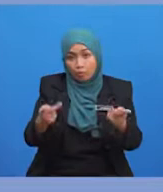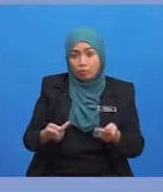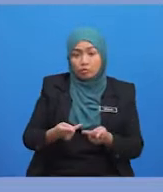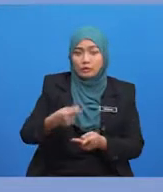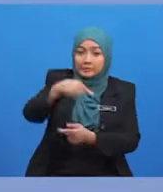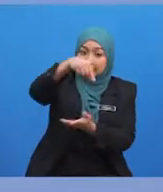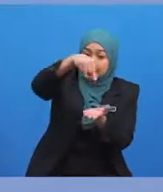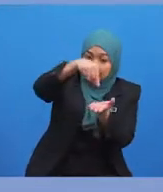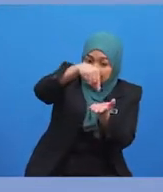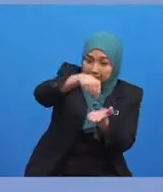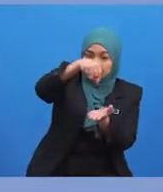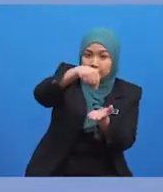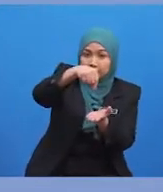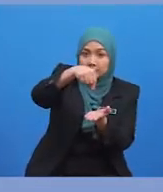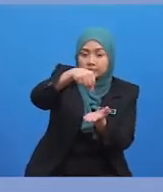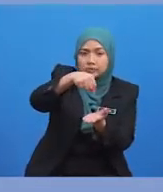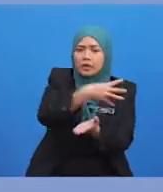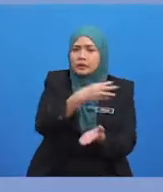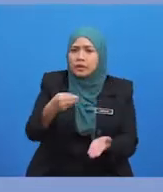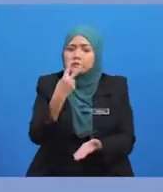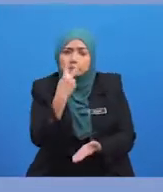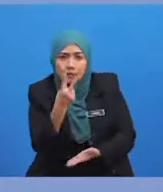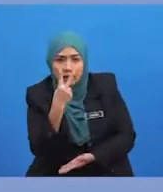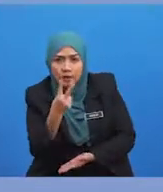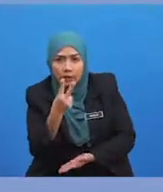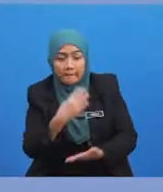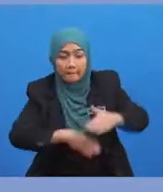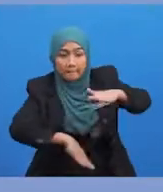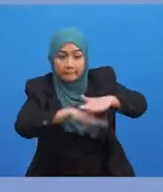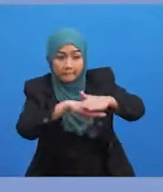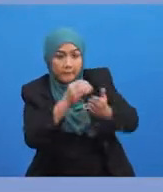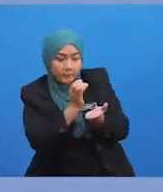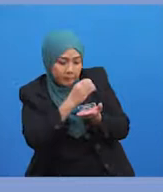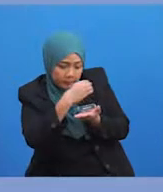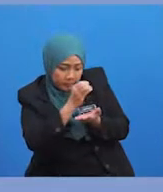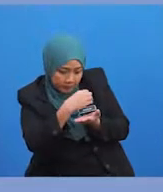ke dalam piring petri dan diperhatikan di bawah mikroskop?